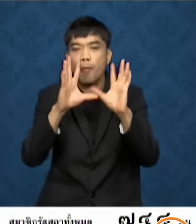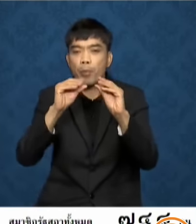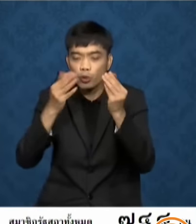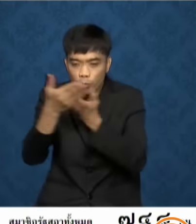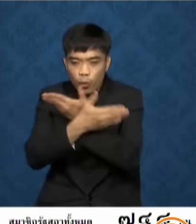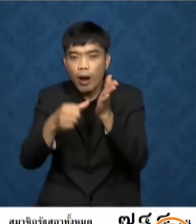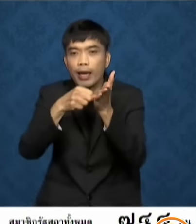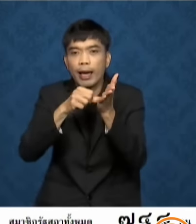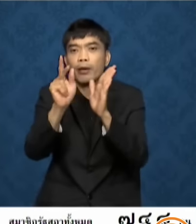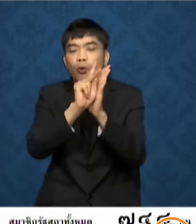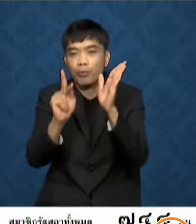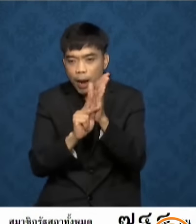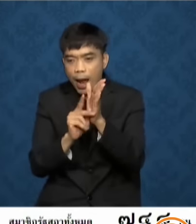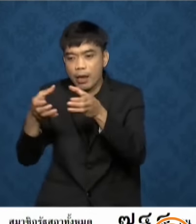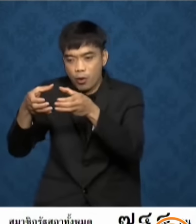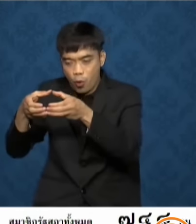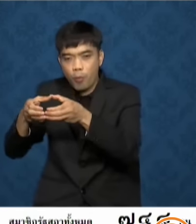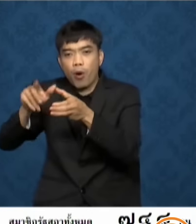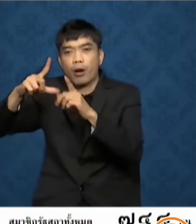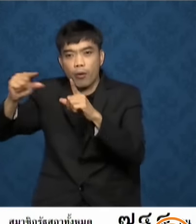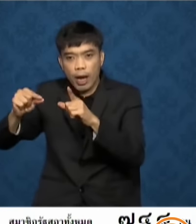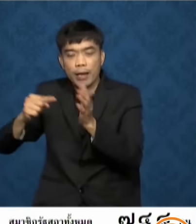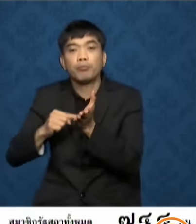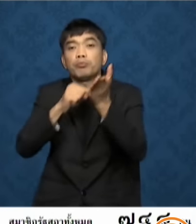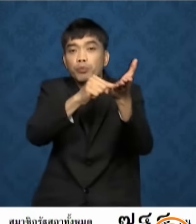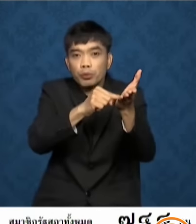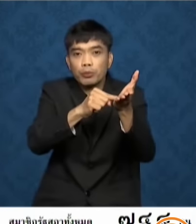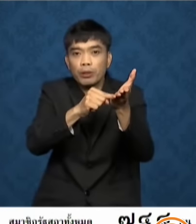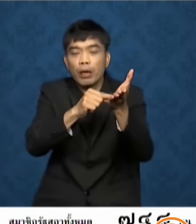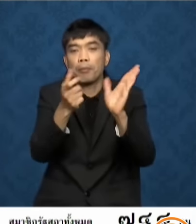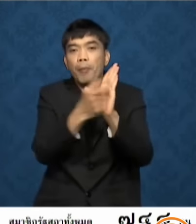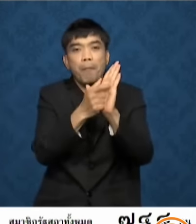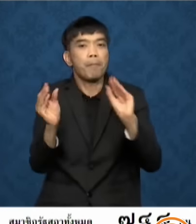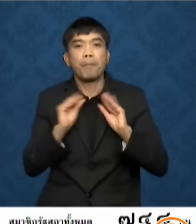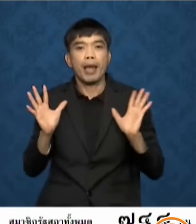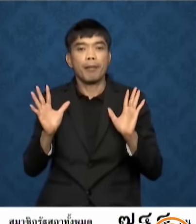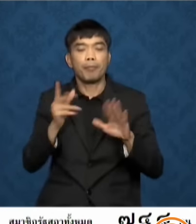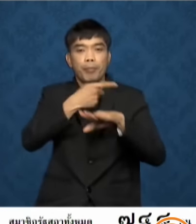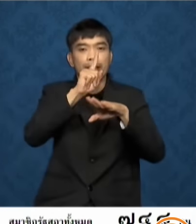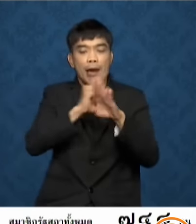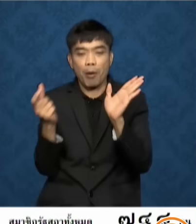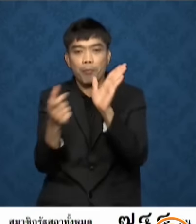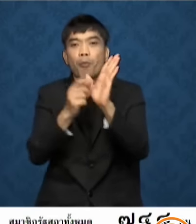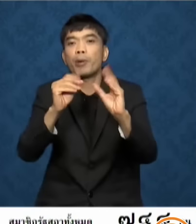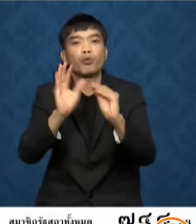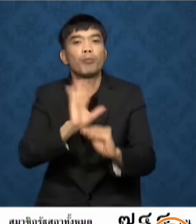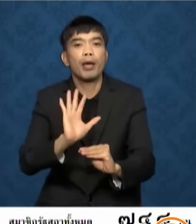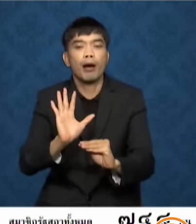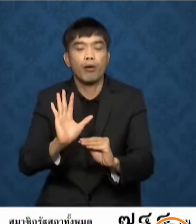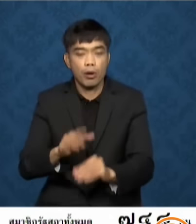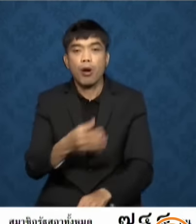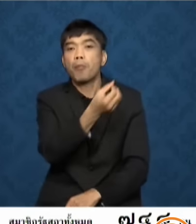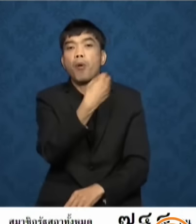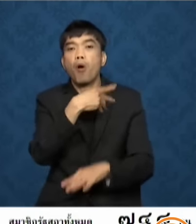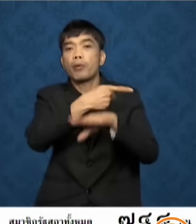ว่ารดังกลานั้นขัดต่ำวชัยของ